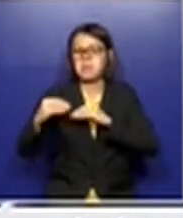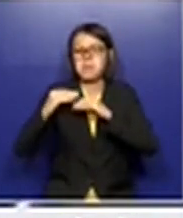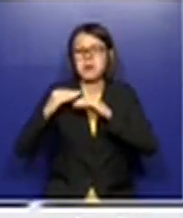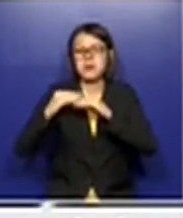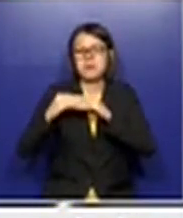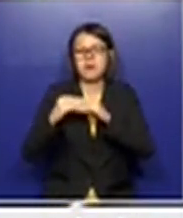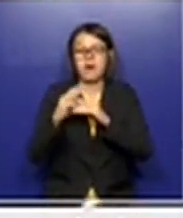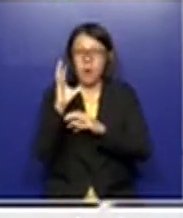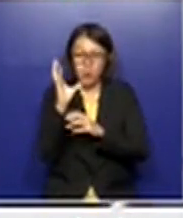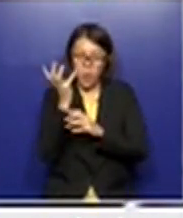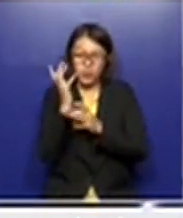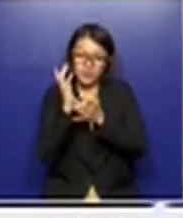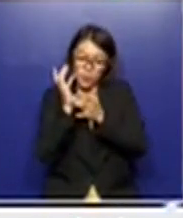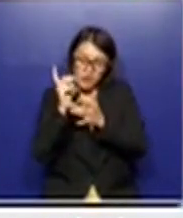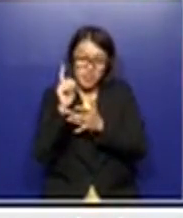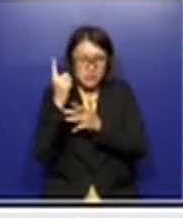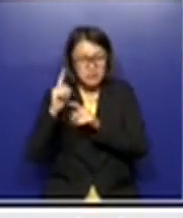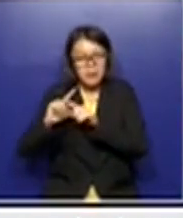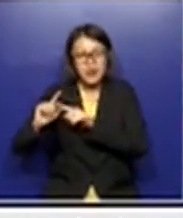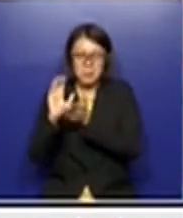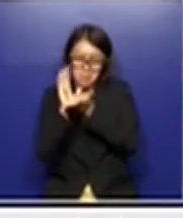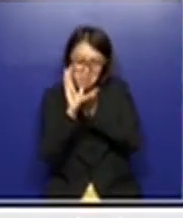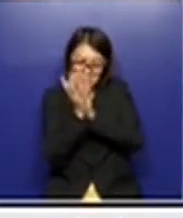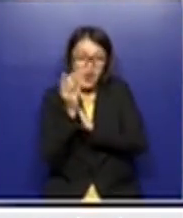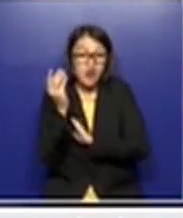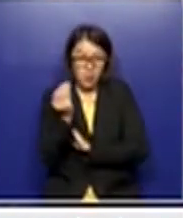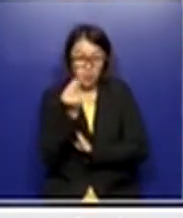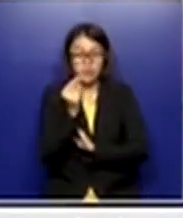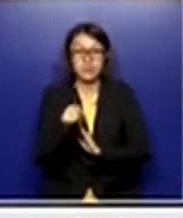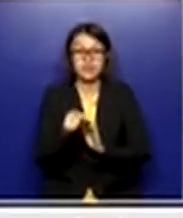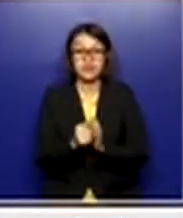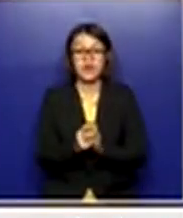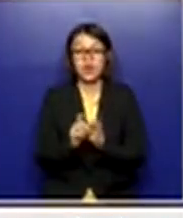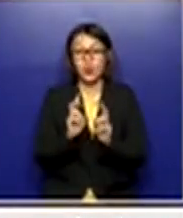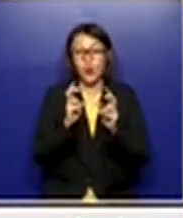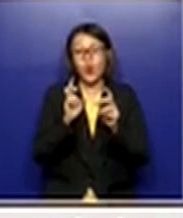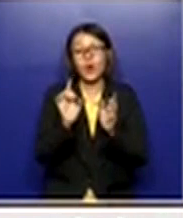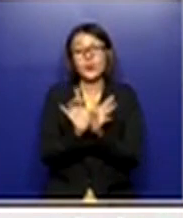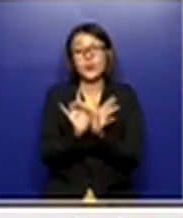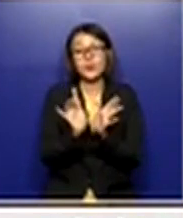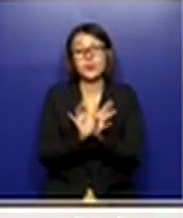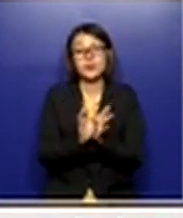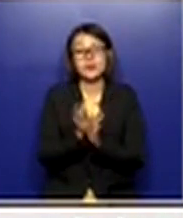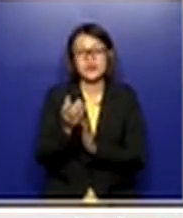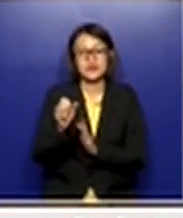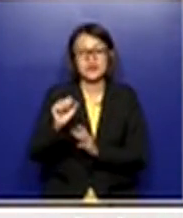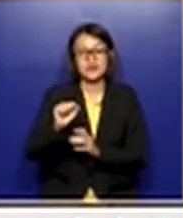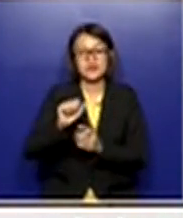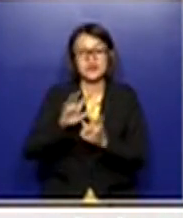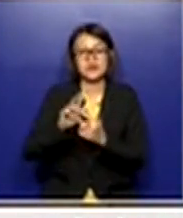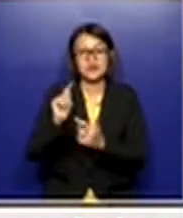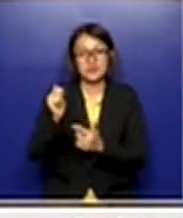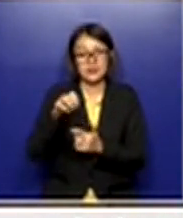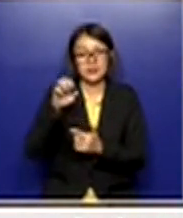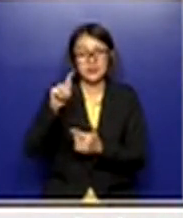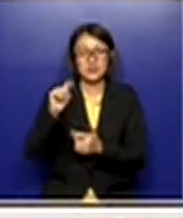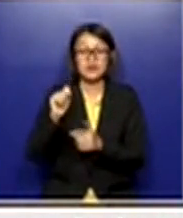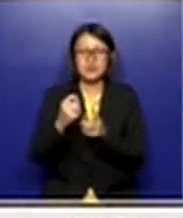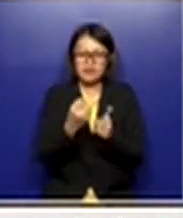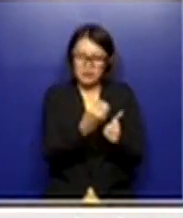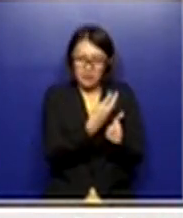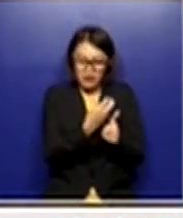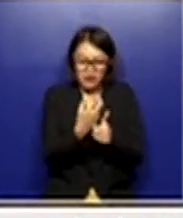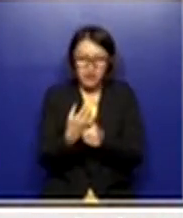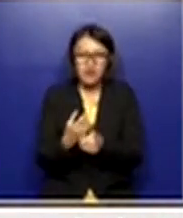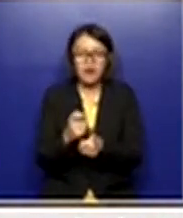การเปลี่ยนแปลงของเทคโนโลยีมากขึ้นนะคะประเด็นสุดท้ายนะคะที่ท่านสาธิตฝากคำแนะนำหลายเรื่อง